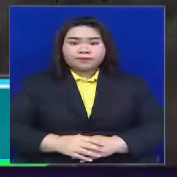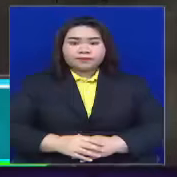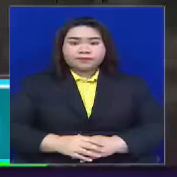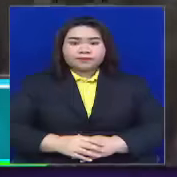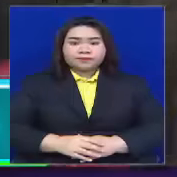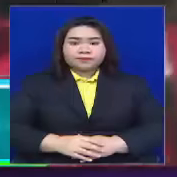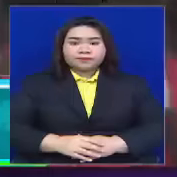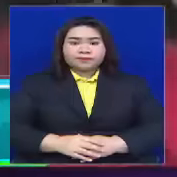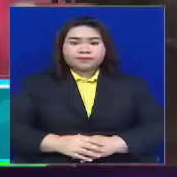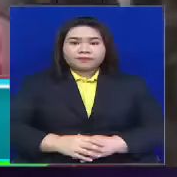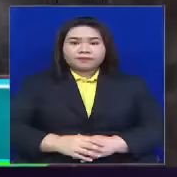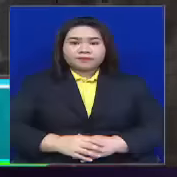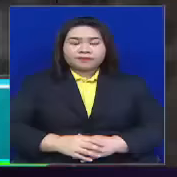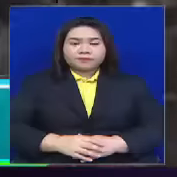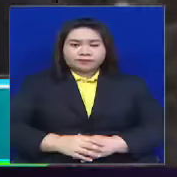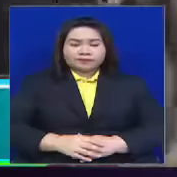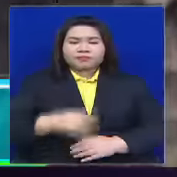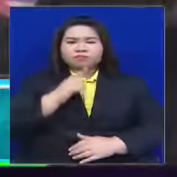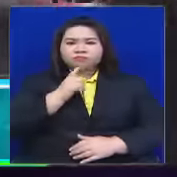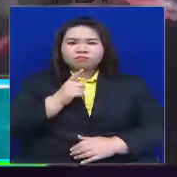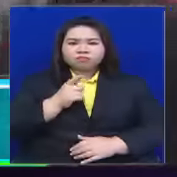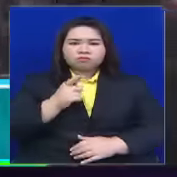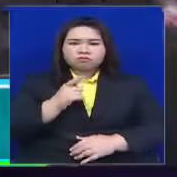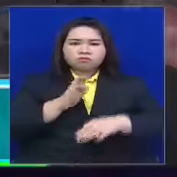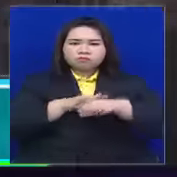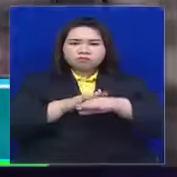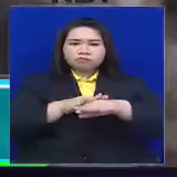ครับ ค่ะ คุณเสกสมครับ